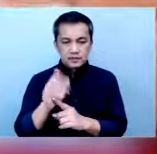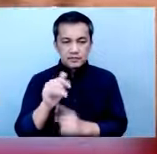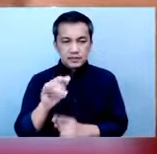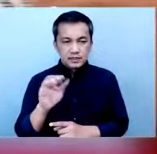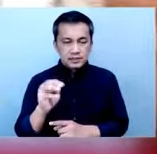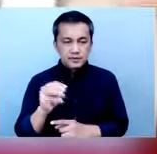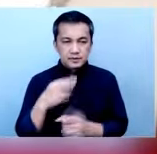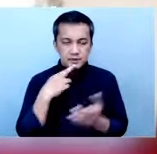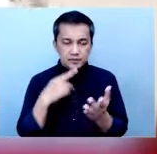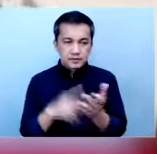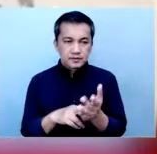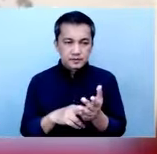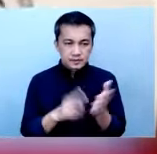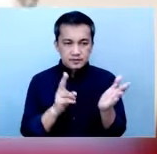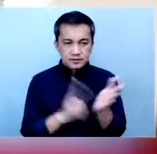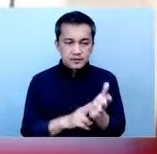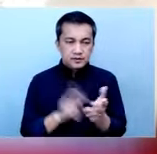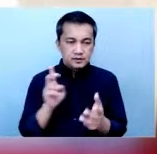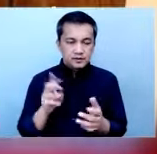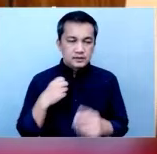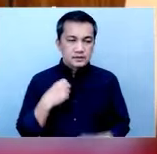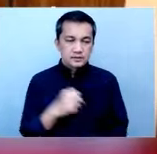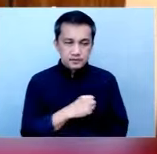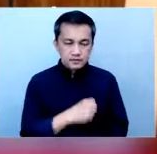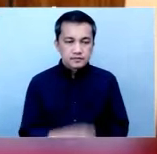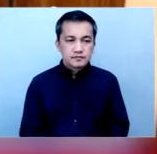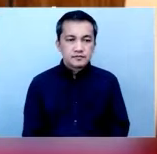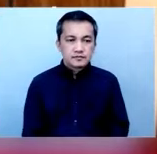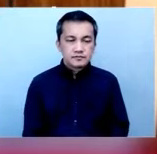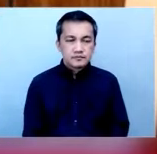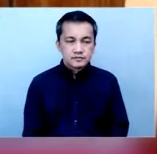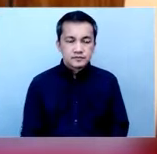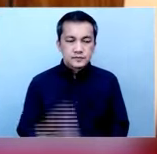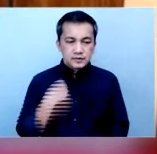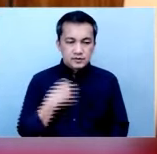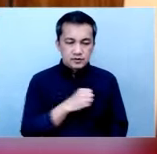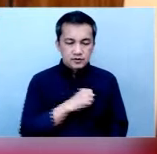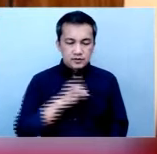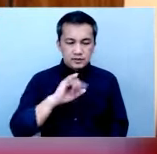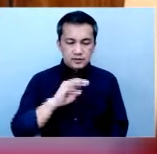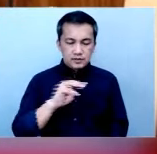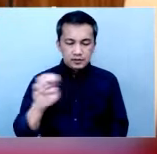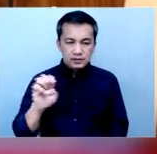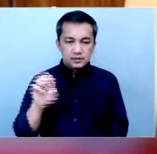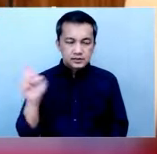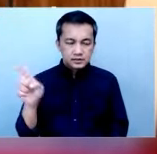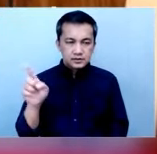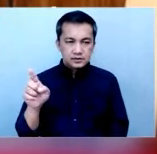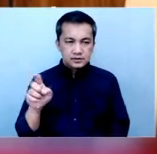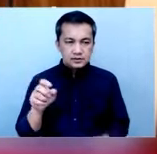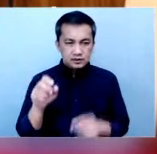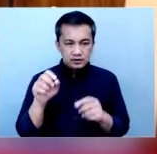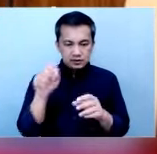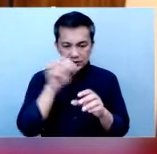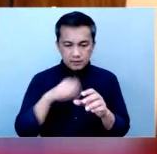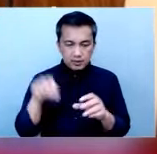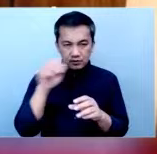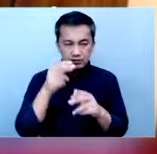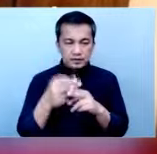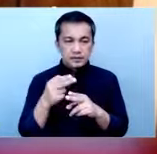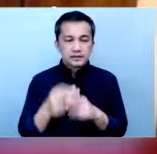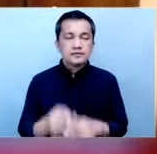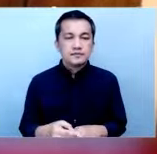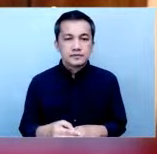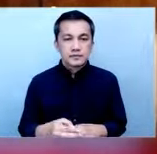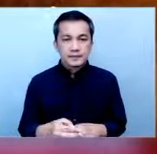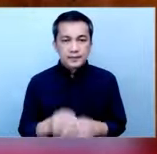committee report na pirmado nga ng senadora. Na Senator Aimee, ito po, nakabilog yung pangalan niya.